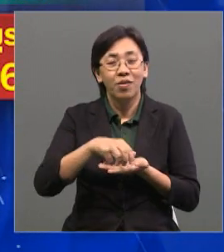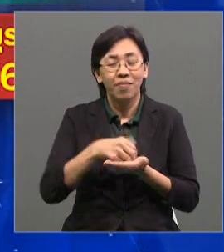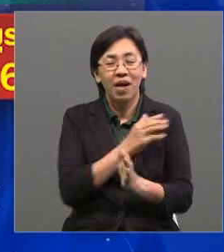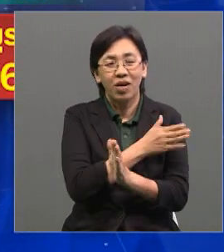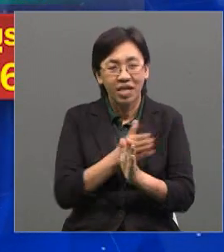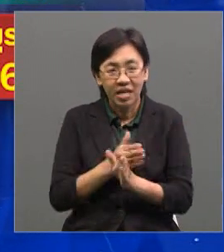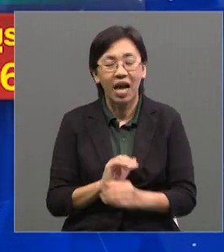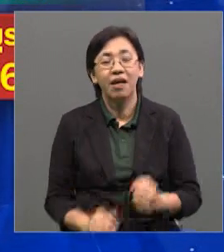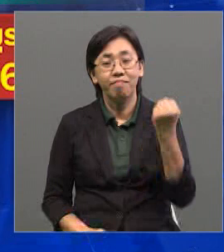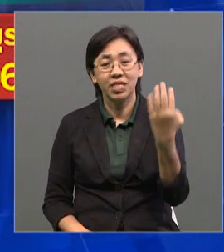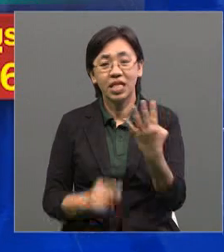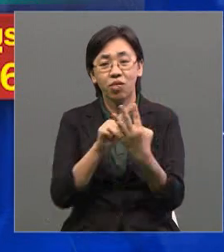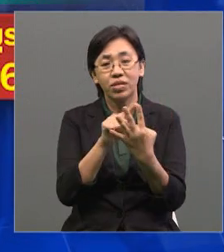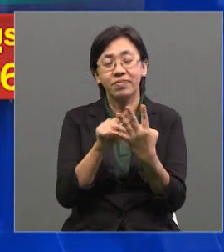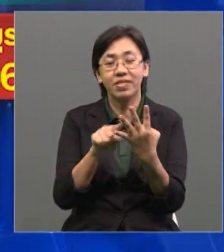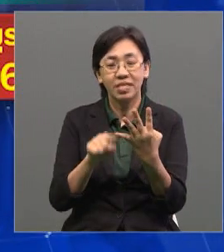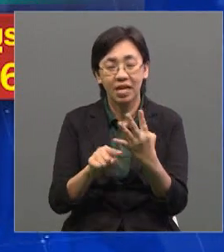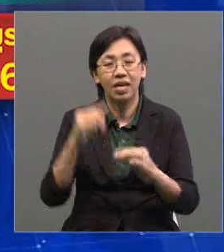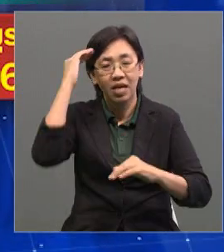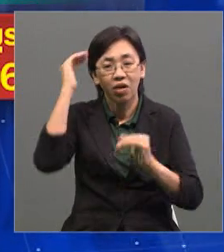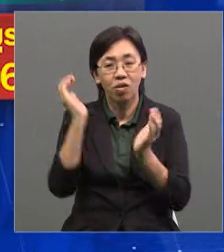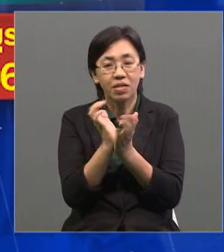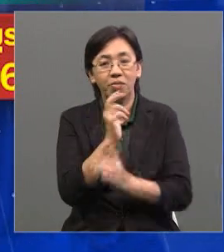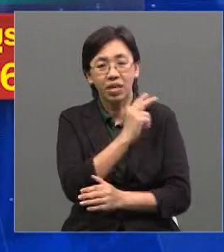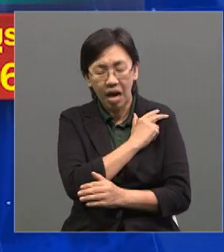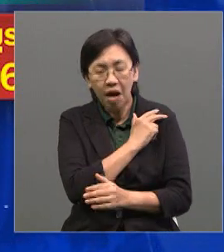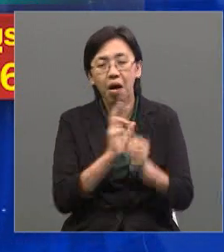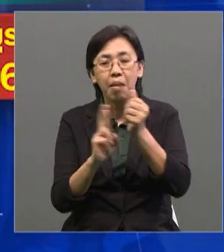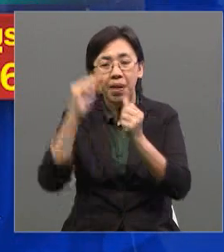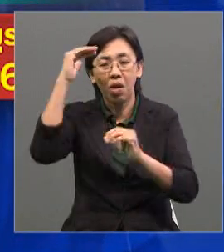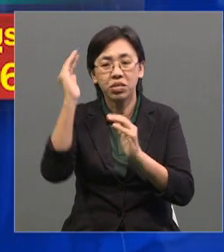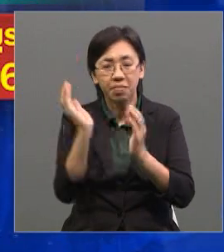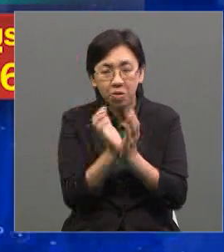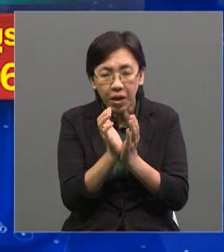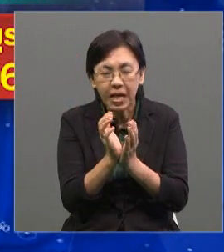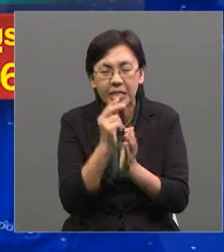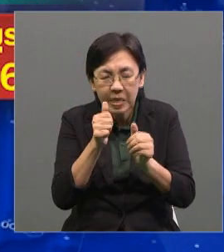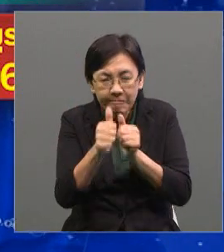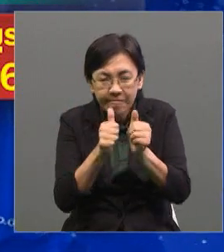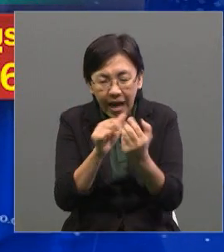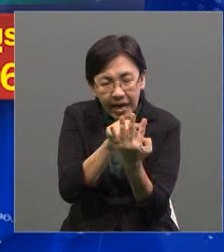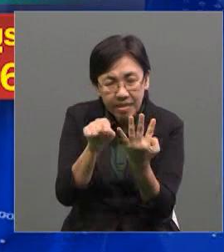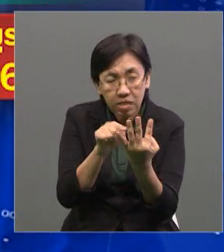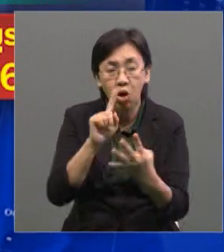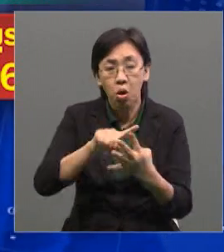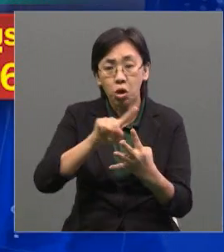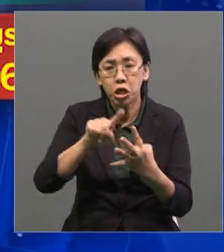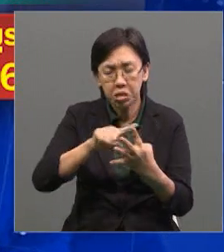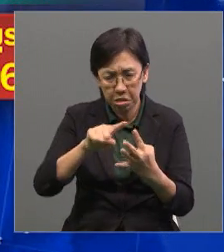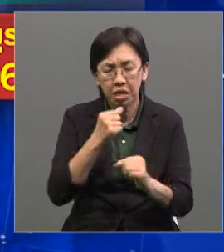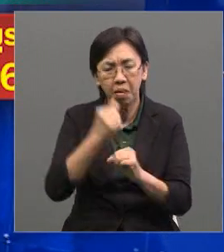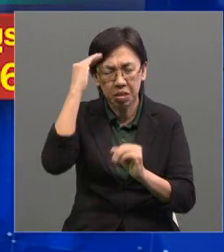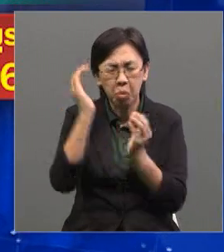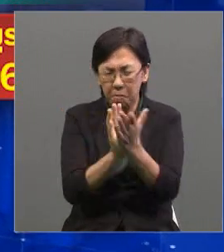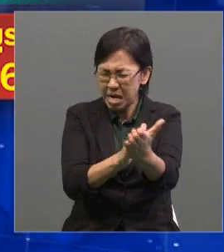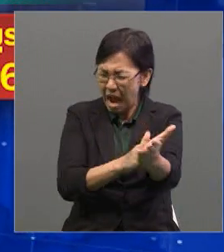ครับมี 4อาวุโสนะครับสำหรับข้าราชการตำรวจระดับรองผู้บัญชาการตำรวจแห่งชาติที่เป็นตัวเต็งอาวุโสลำดับที่ 1เนี่ยเราเรียงมา